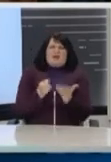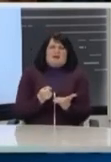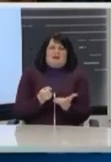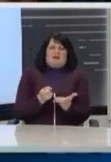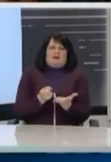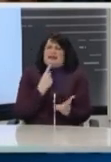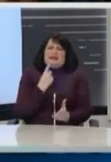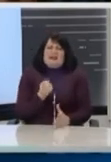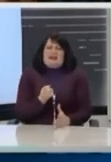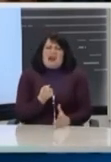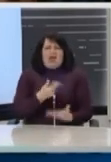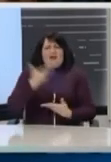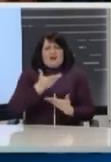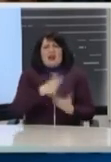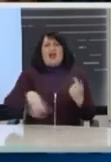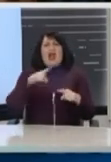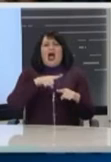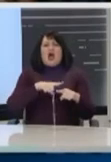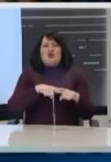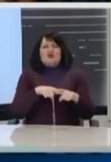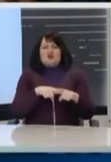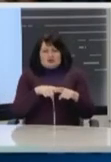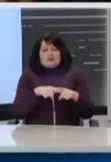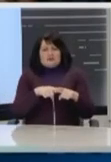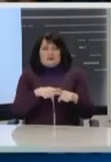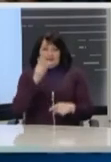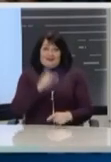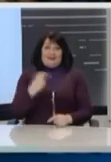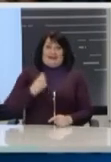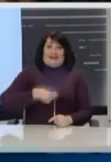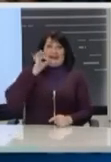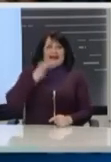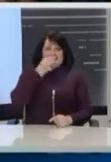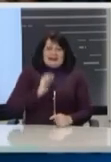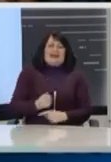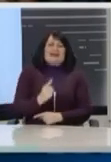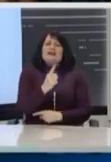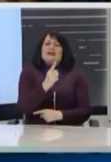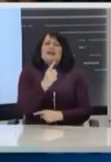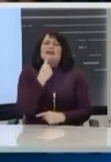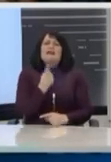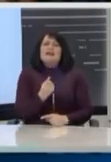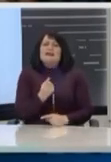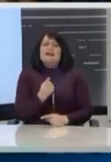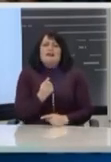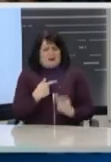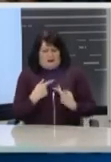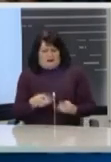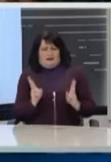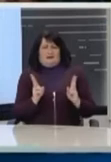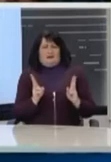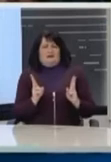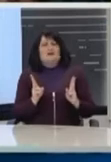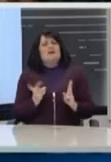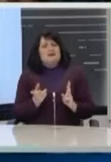μέρους του τύπου και του ελληνικού λαού, βγήκε και είπε ότι για το ταξίδι του αυτό είχε ενθάρρυνση από